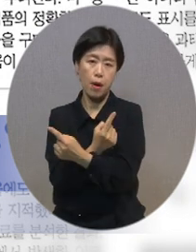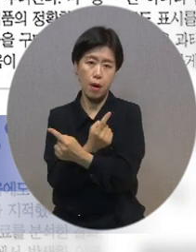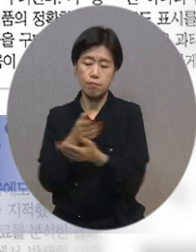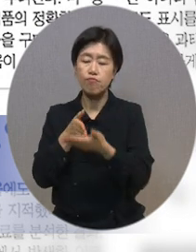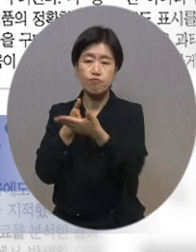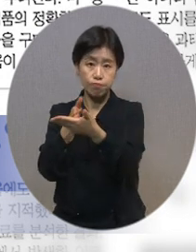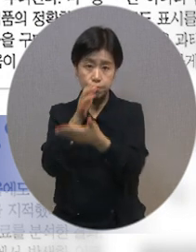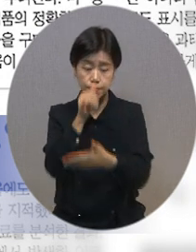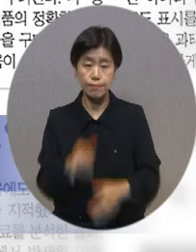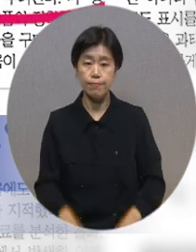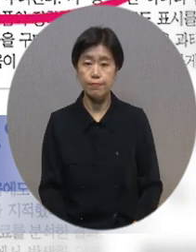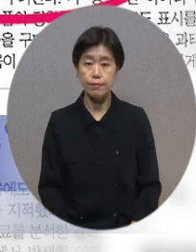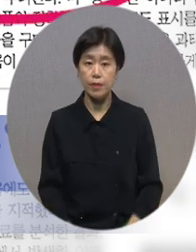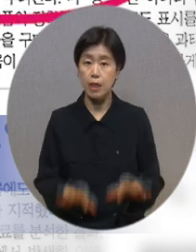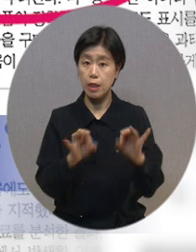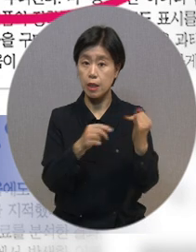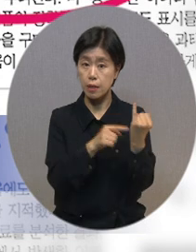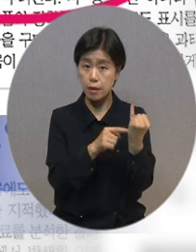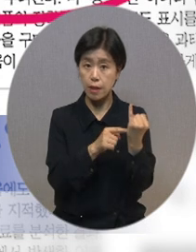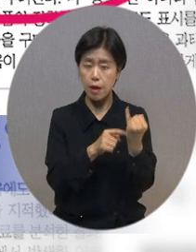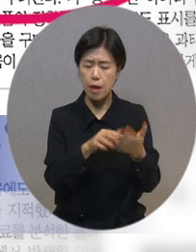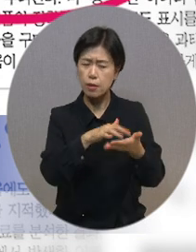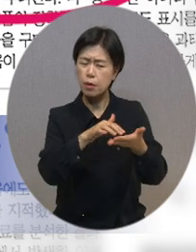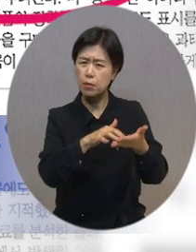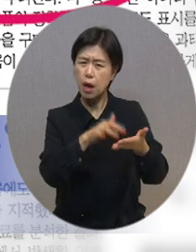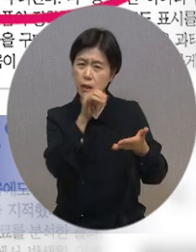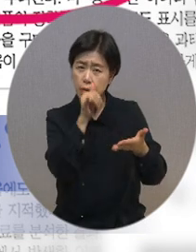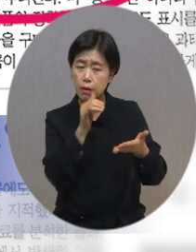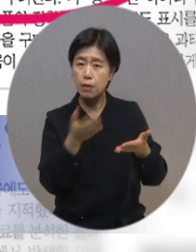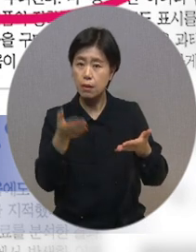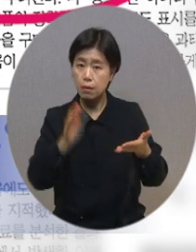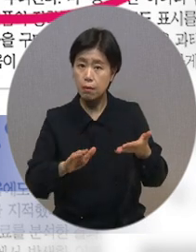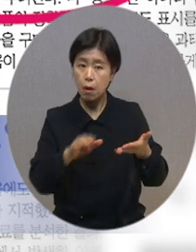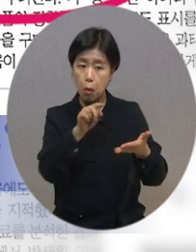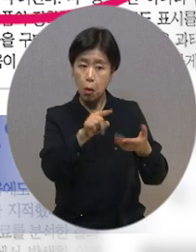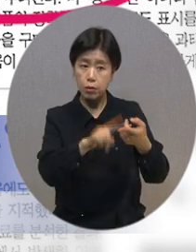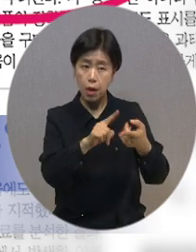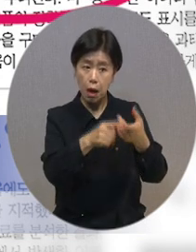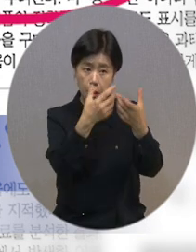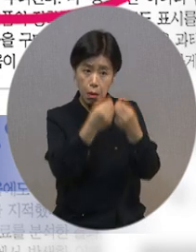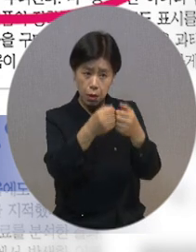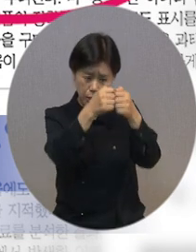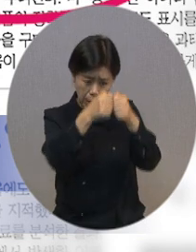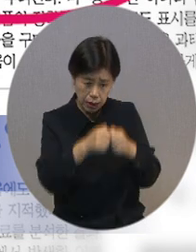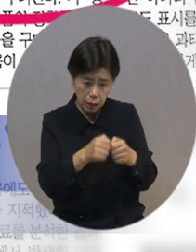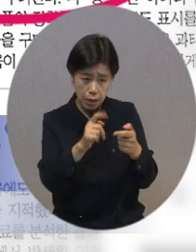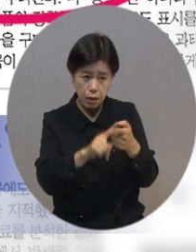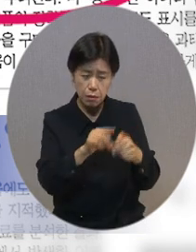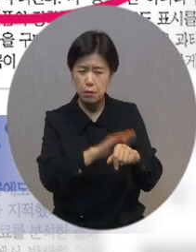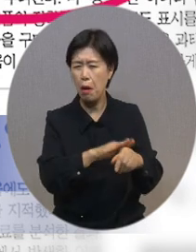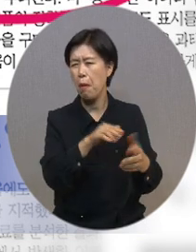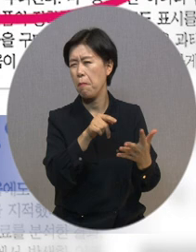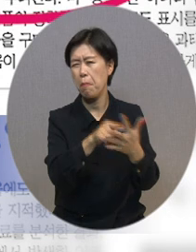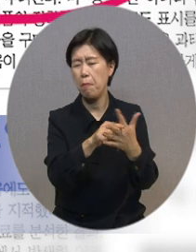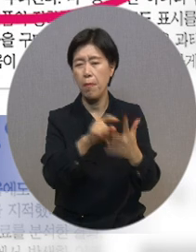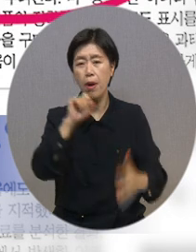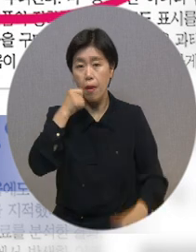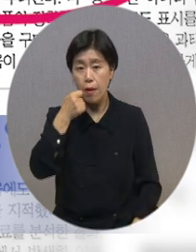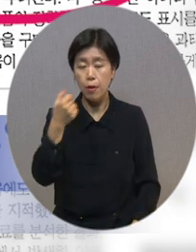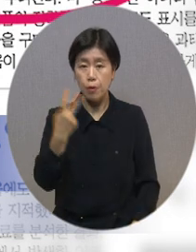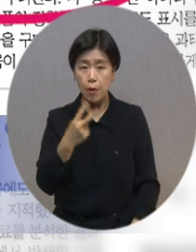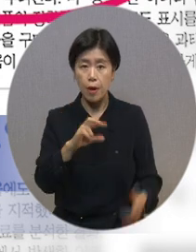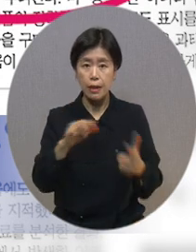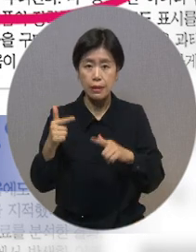발휘했습니다 김의원은 점차 표시가 있는 제품이라도이 상세 정보를 인식할 수 없으며 알레르기를